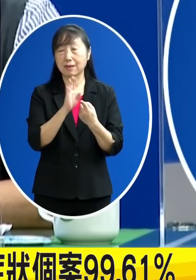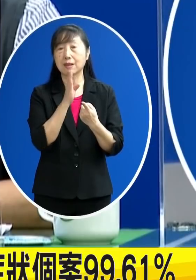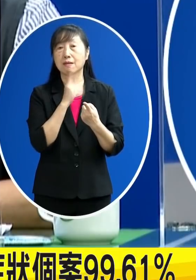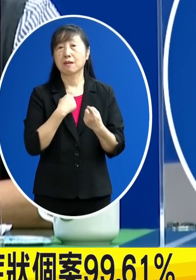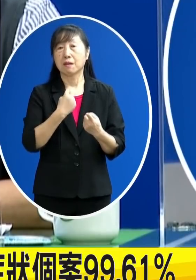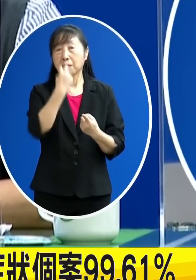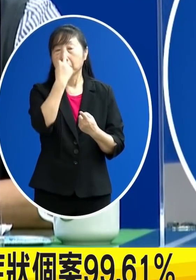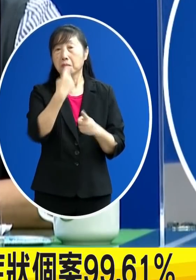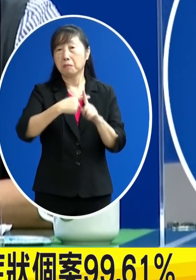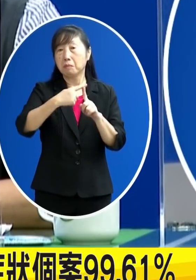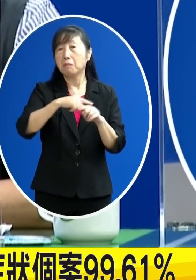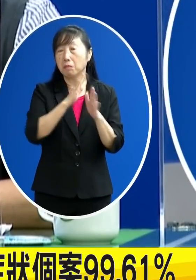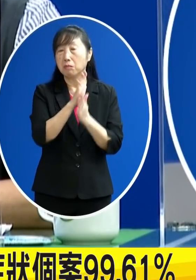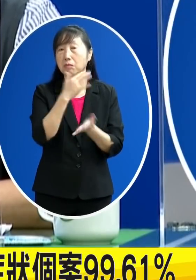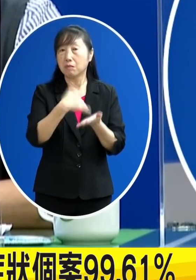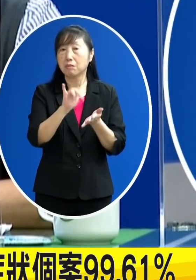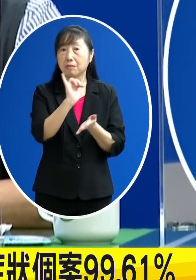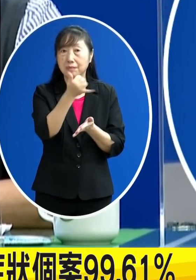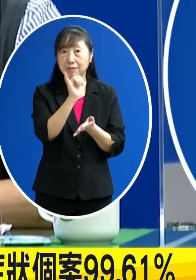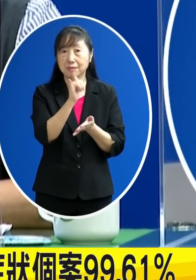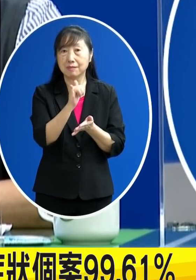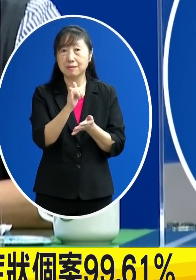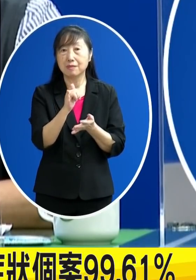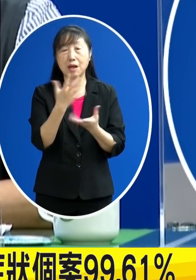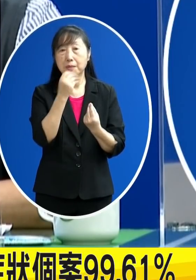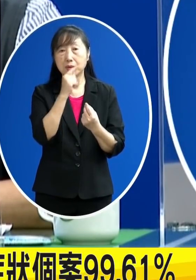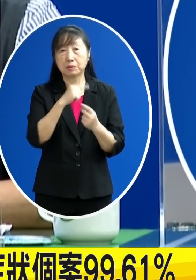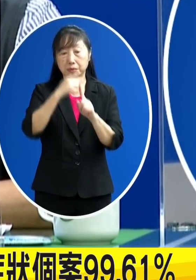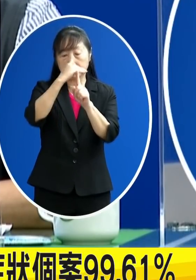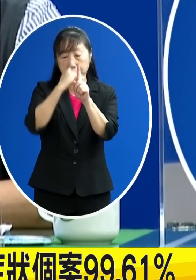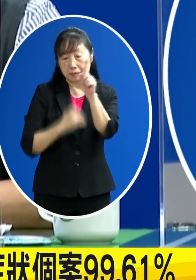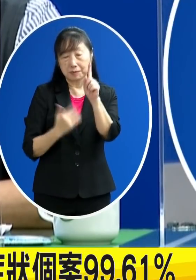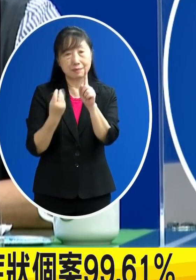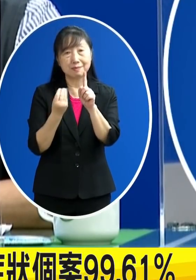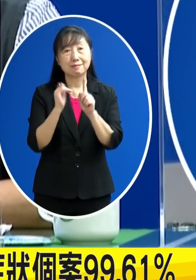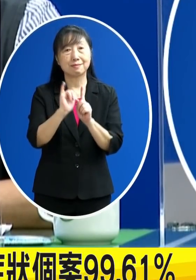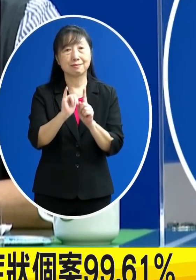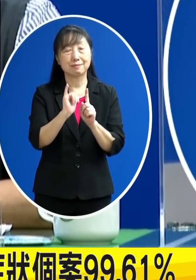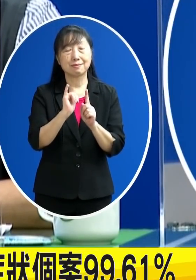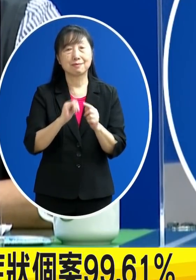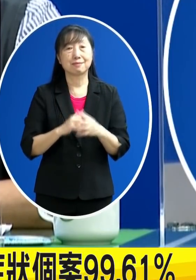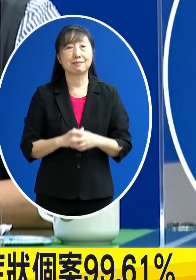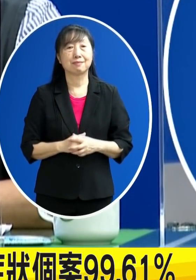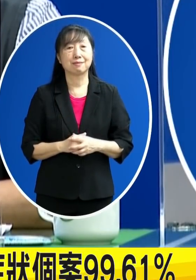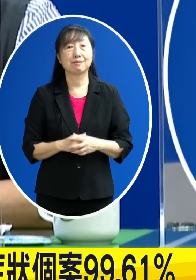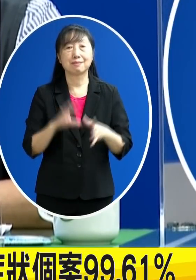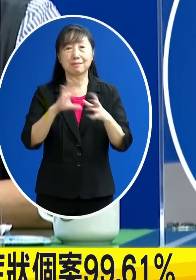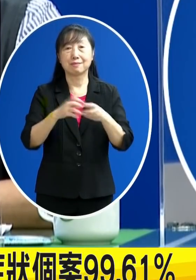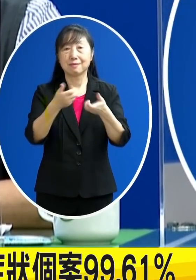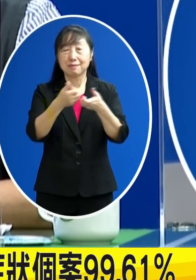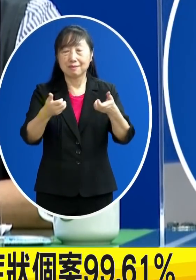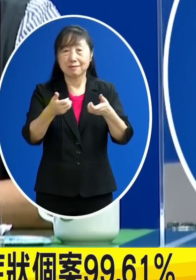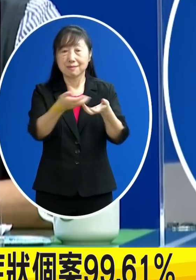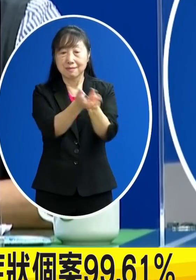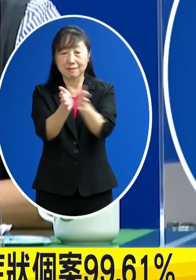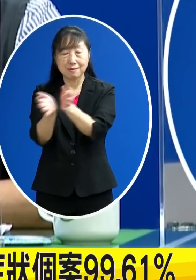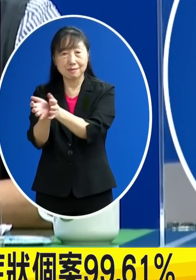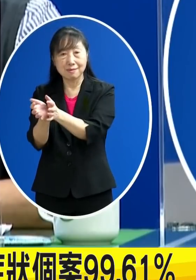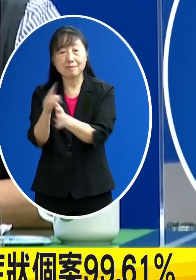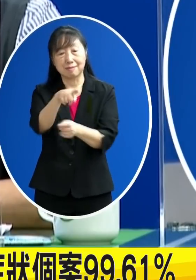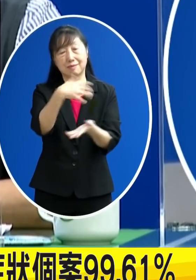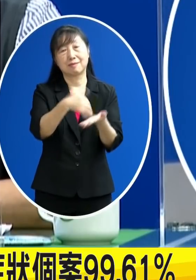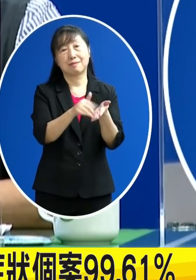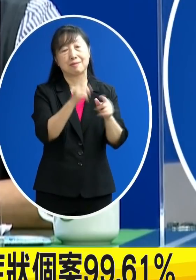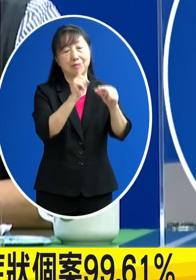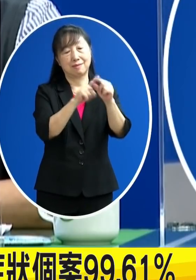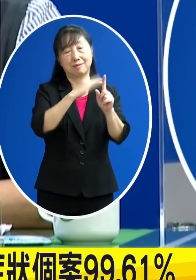氧气浓度一直都很好，并没有这个有氧气下降的一个状况。那所以虽然说分类上是属于重属于中